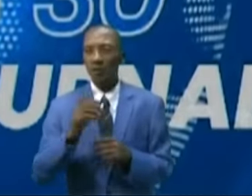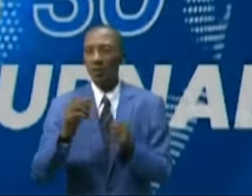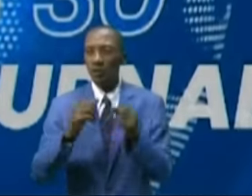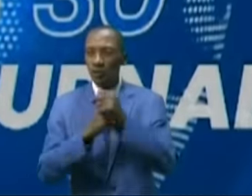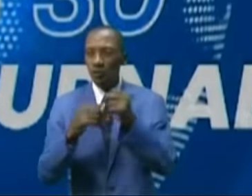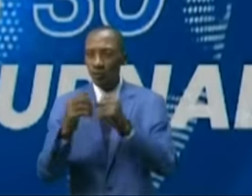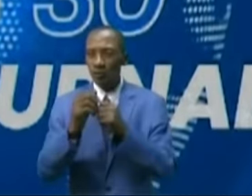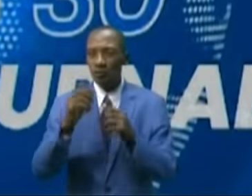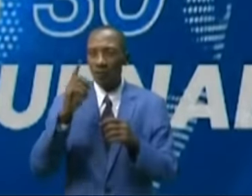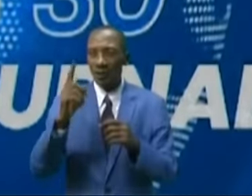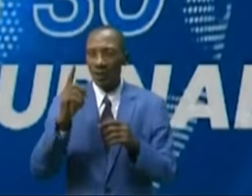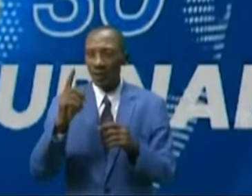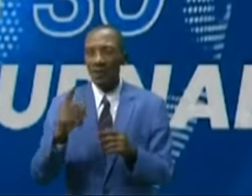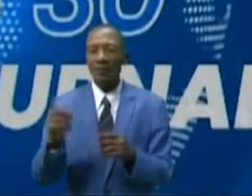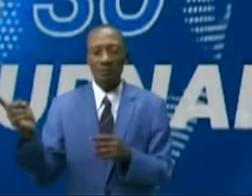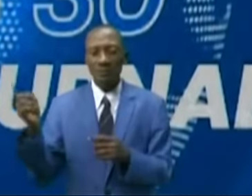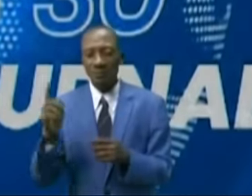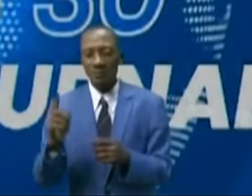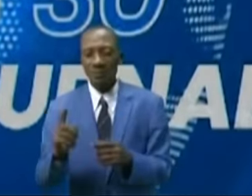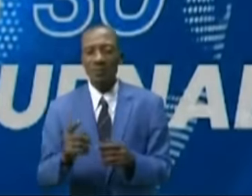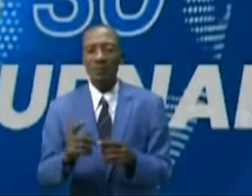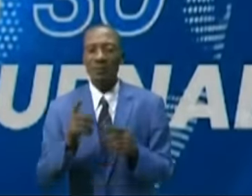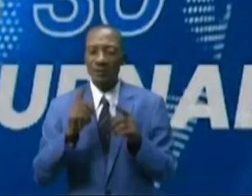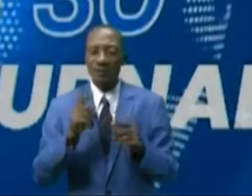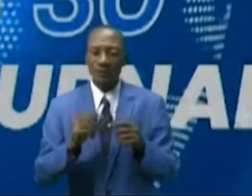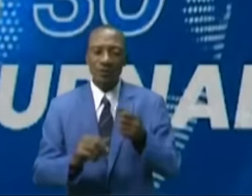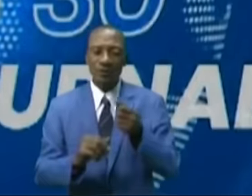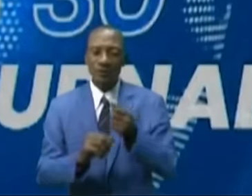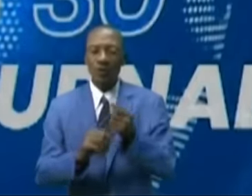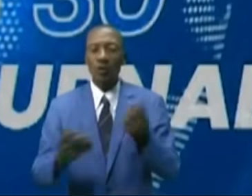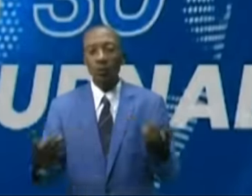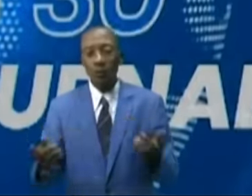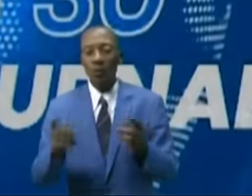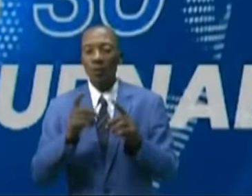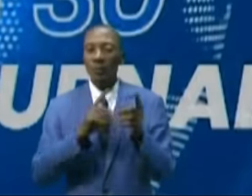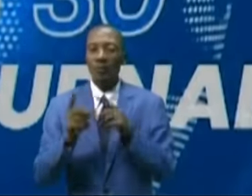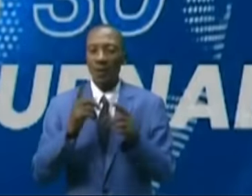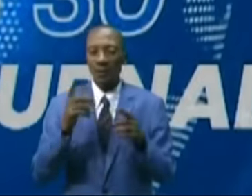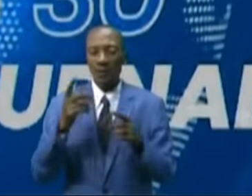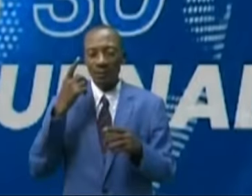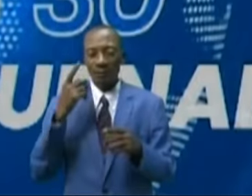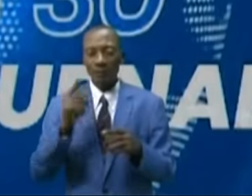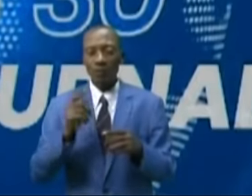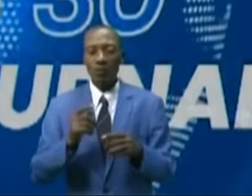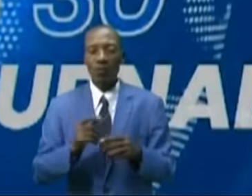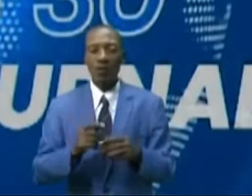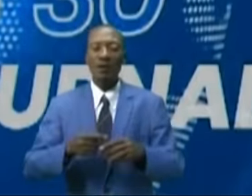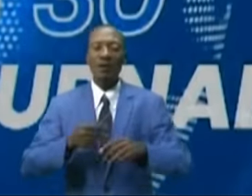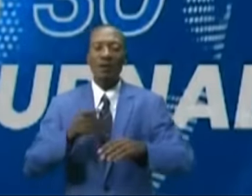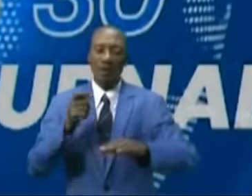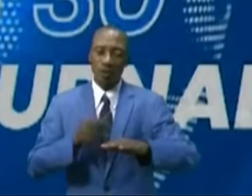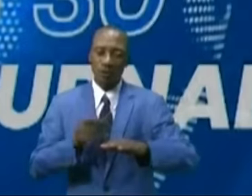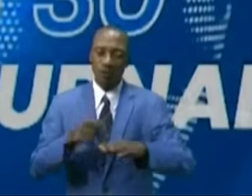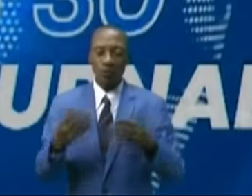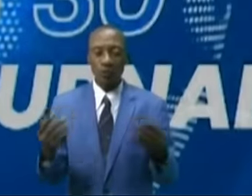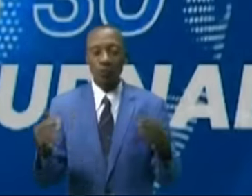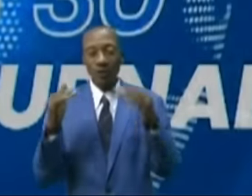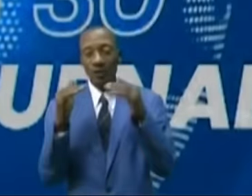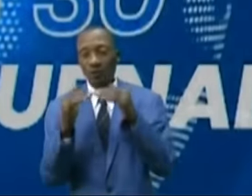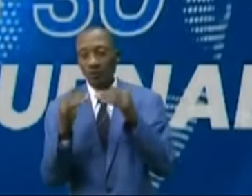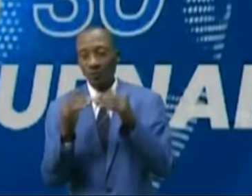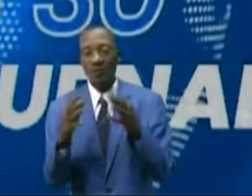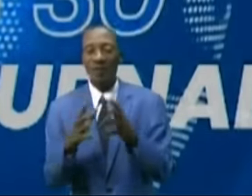d'appréciation sur la gestion des activités du parti UDPS par son secrétaire général après les exploits